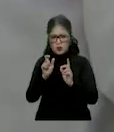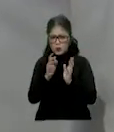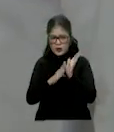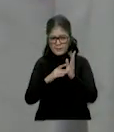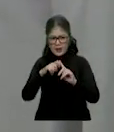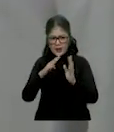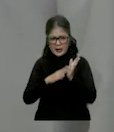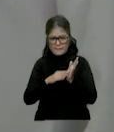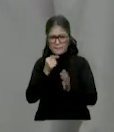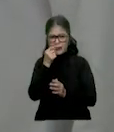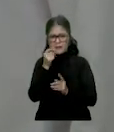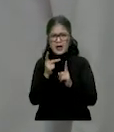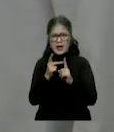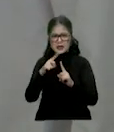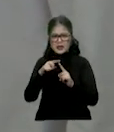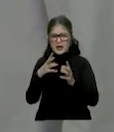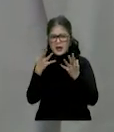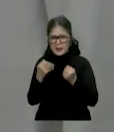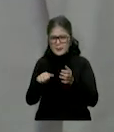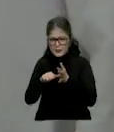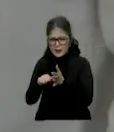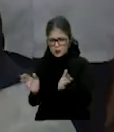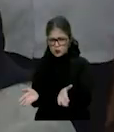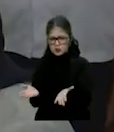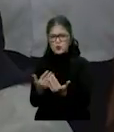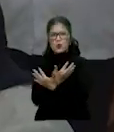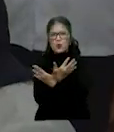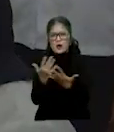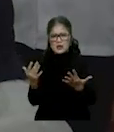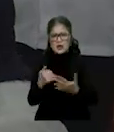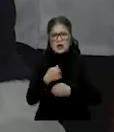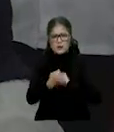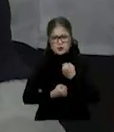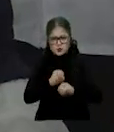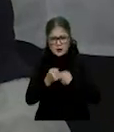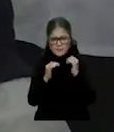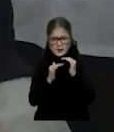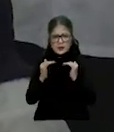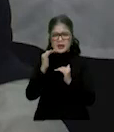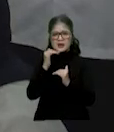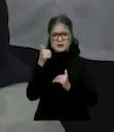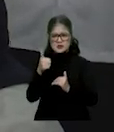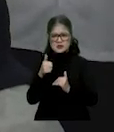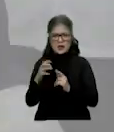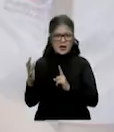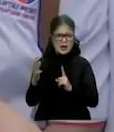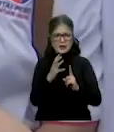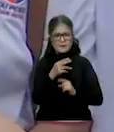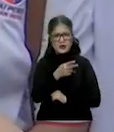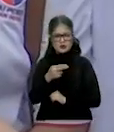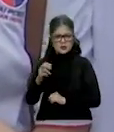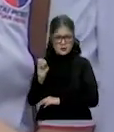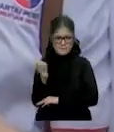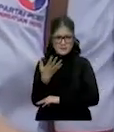berharap pinjaman gerobak Perindo bisa mendorong masyarakat untuk naik kelas dalam dunia usaha dan menjadi langkah nyata hadapi Indonesia Emas. Tidak